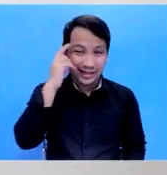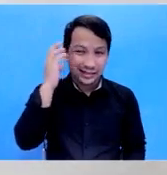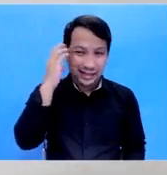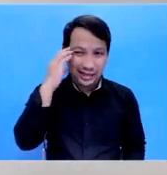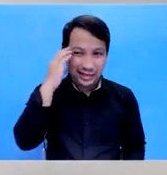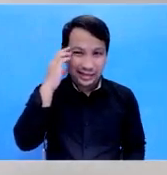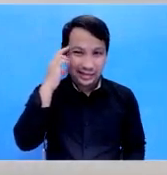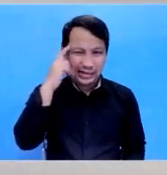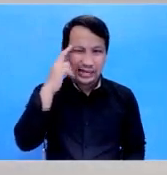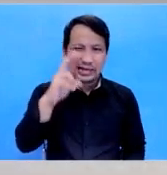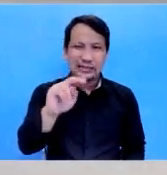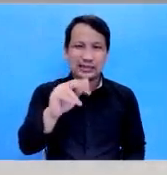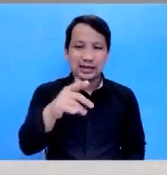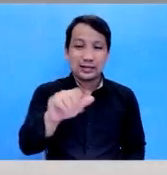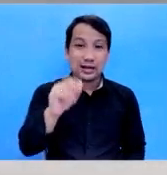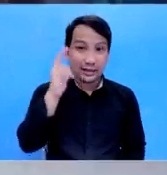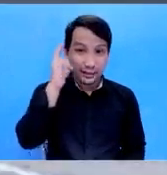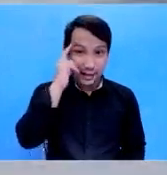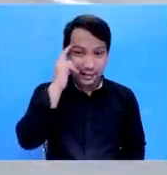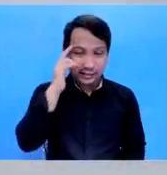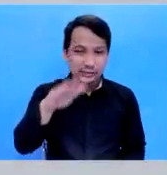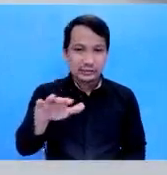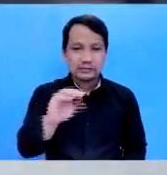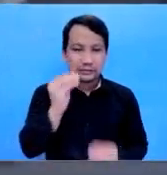sunog, maririnig pa ang ilang pagsabog.